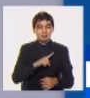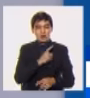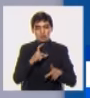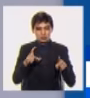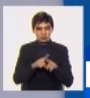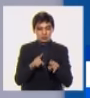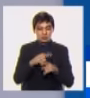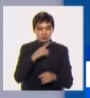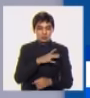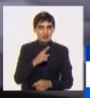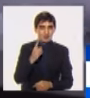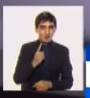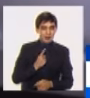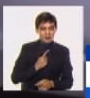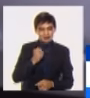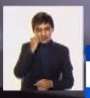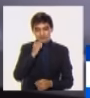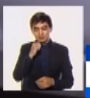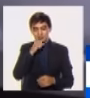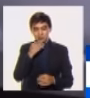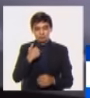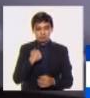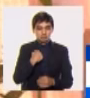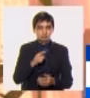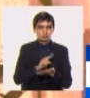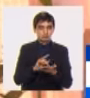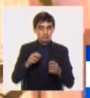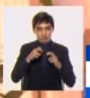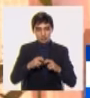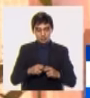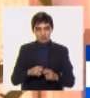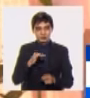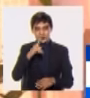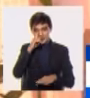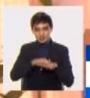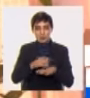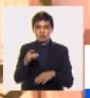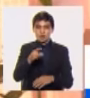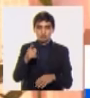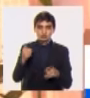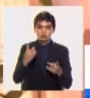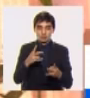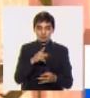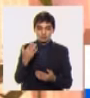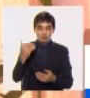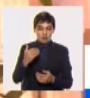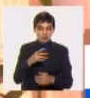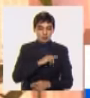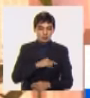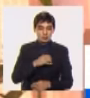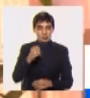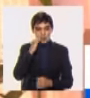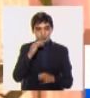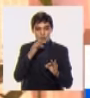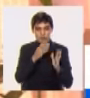что выявлять одиноких стариков не входит в их обязанность района акимата и должны были это это с этой бабушка